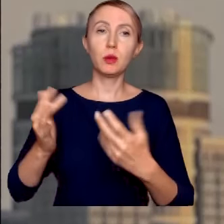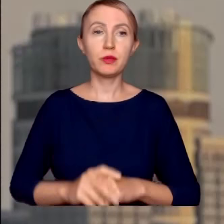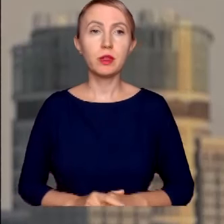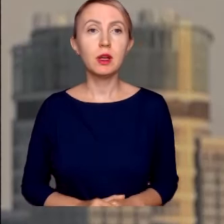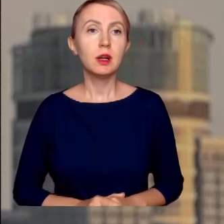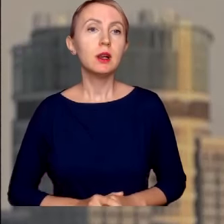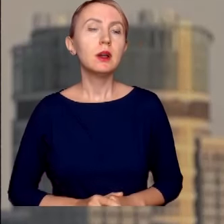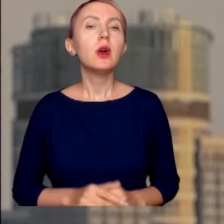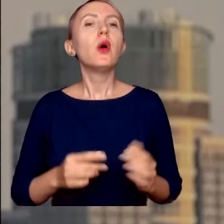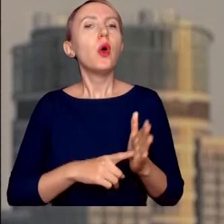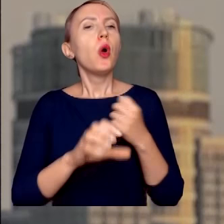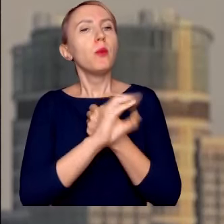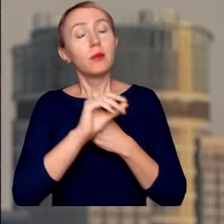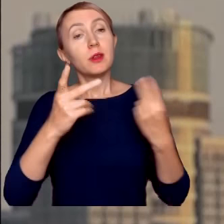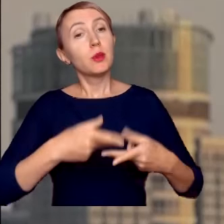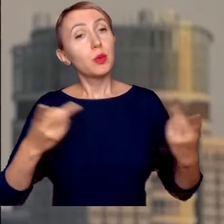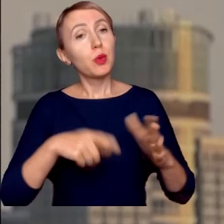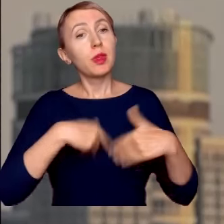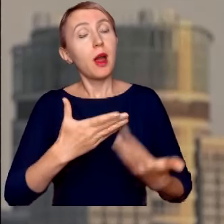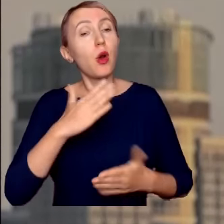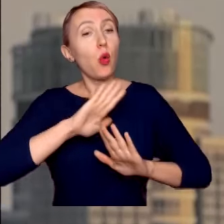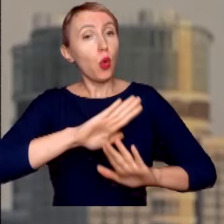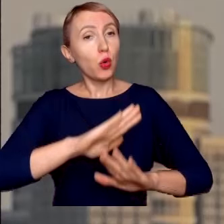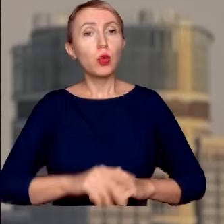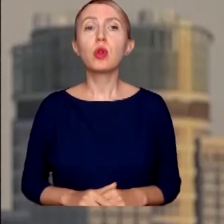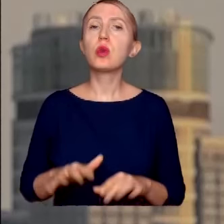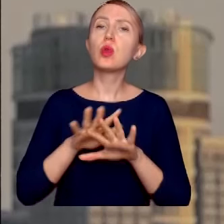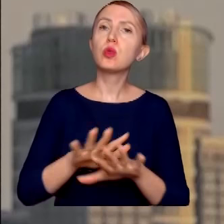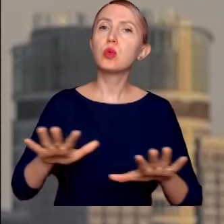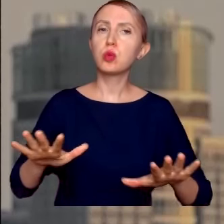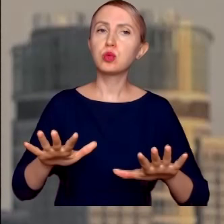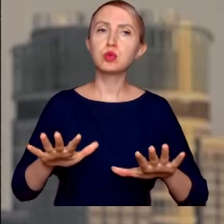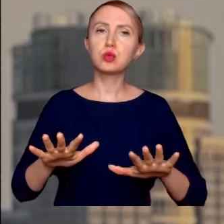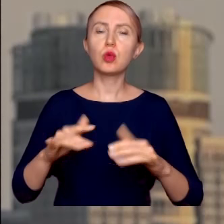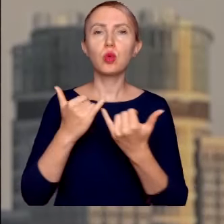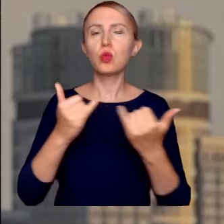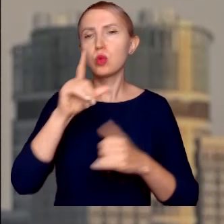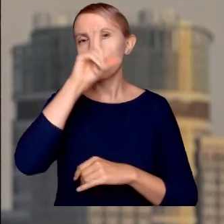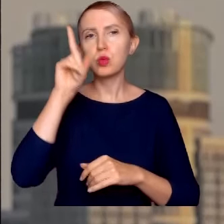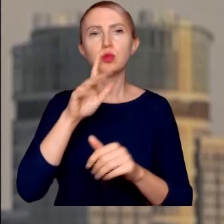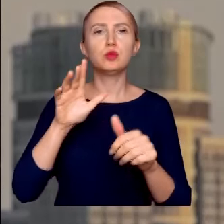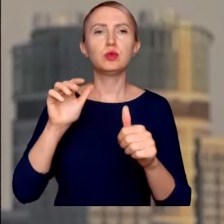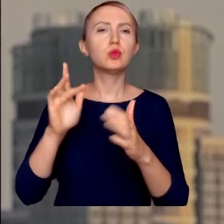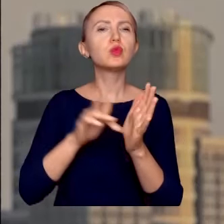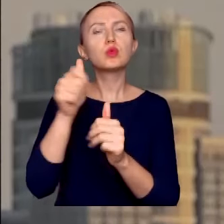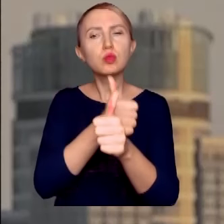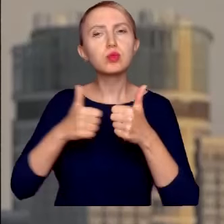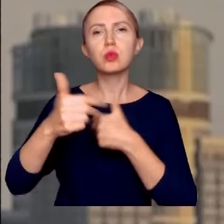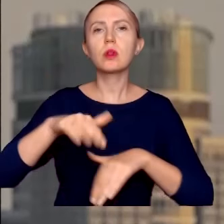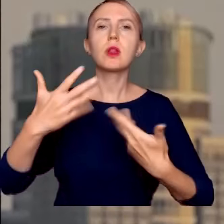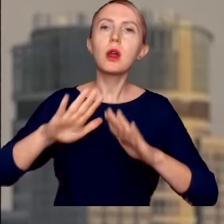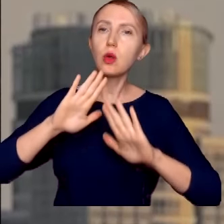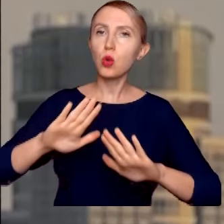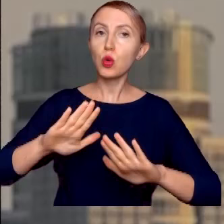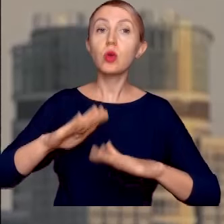już zaplecze medialne gwarantuje ten parasol ochronny. Jest dużo właśnie ludzi dookoła Donalda Tuska, którzy będą go chronić i chronić